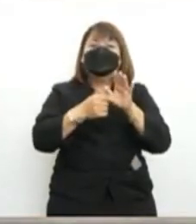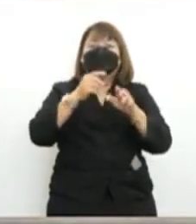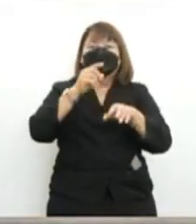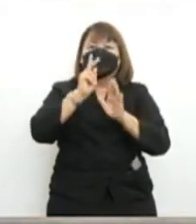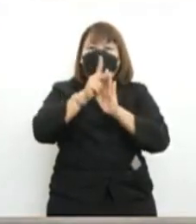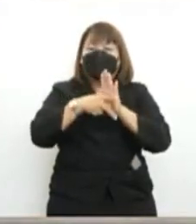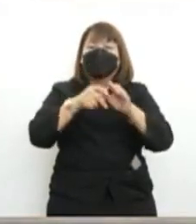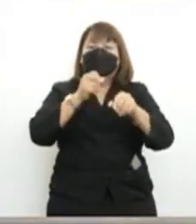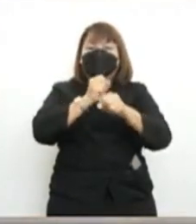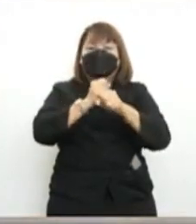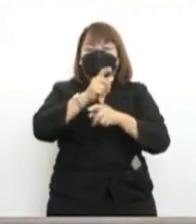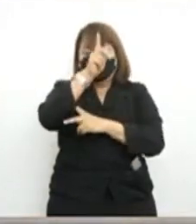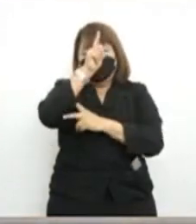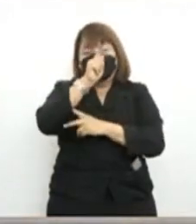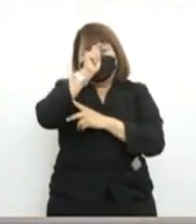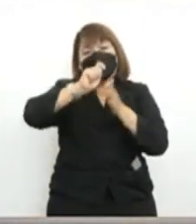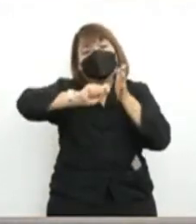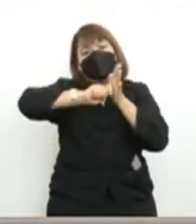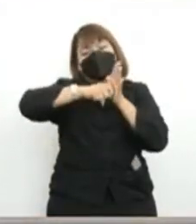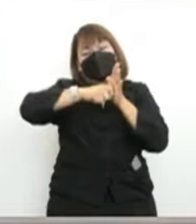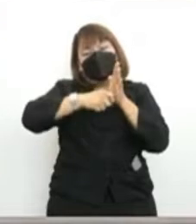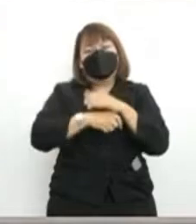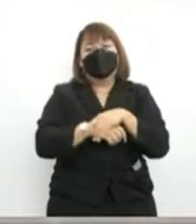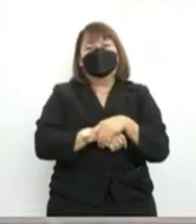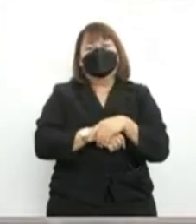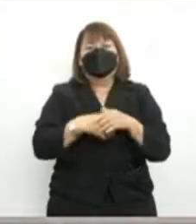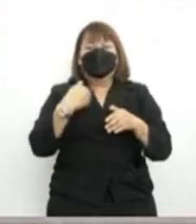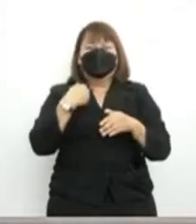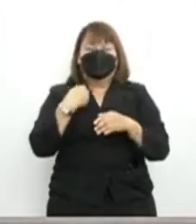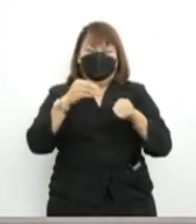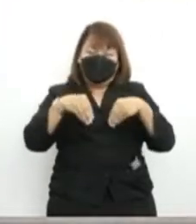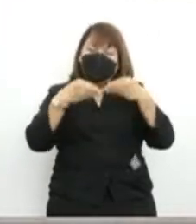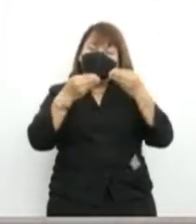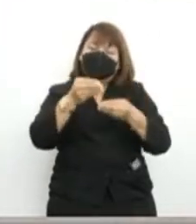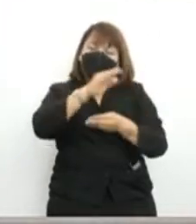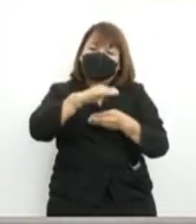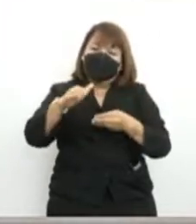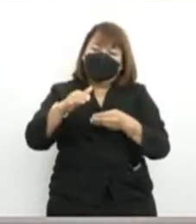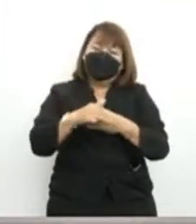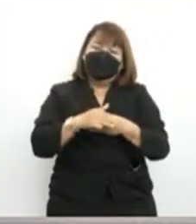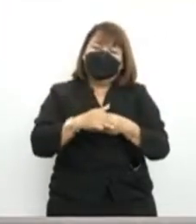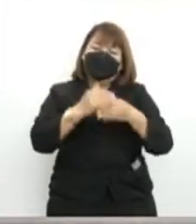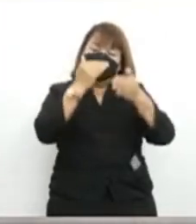ษฐ์ตุ๊กตาน้อยพวงกุญแจโดยมีแรงบันดาลใจและรายละเอียด